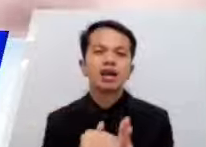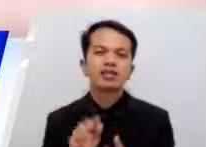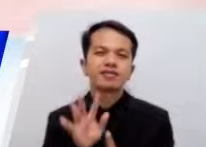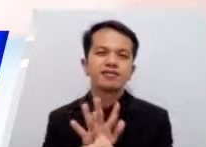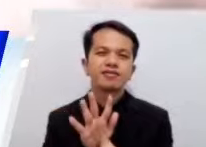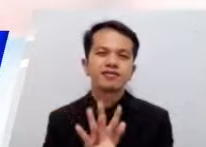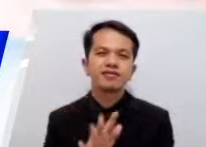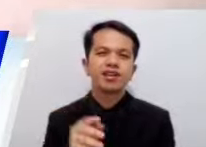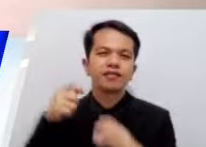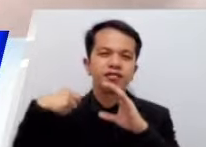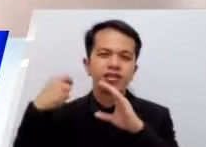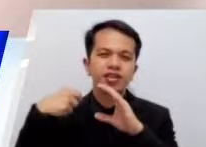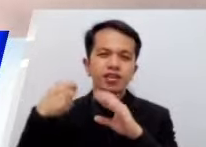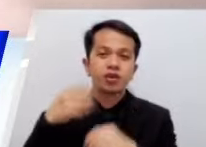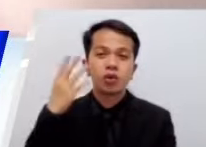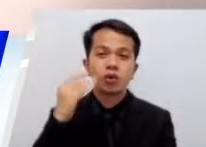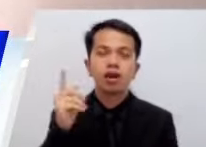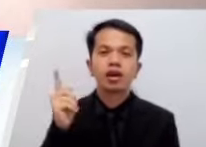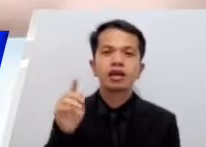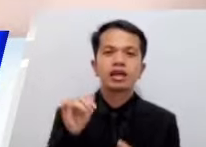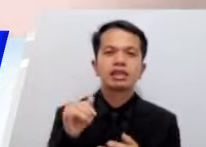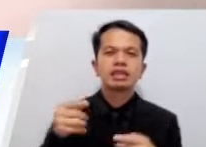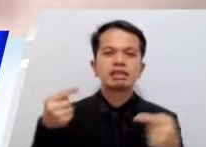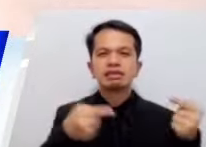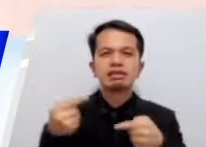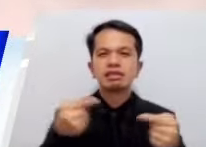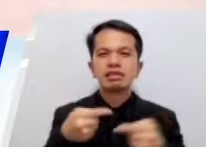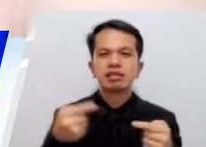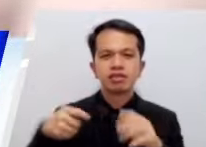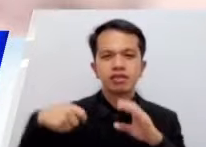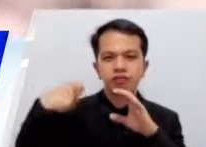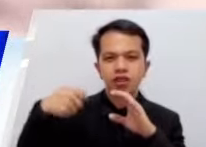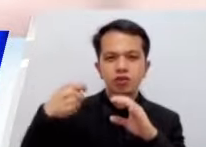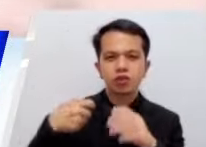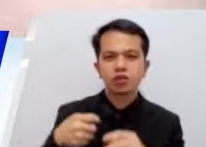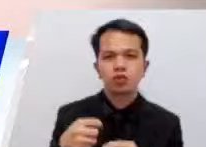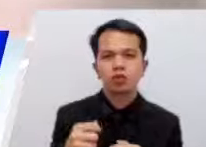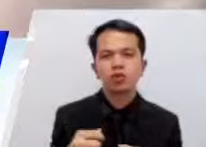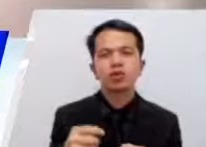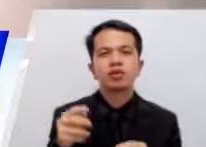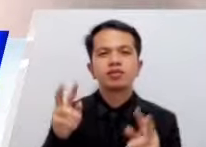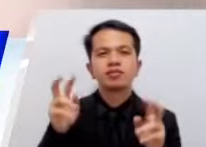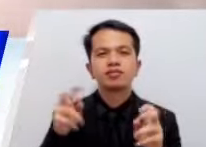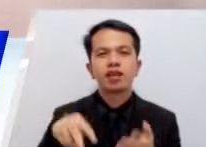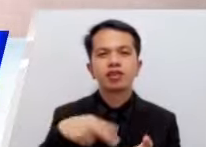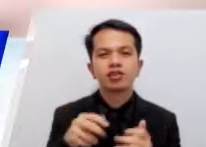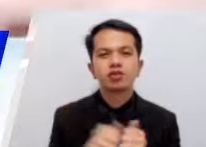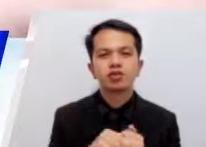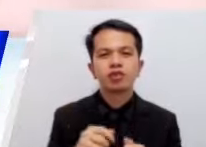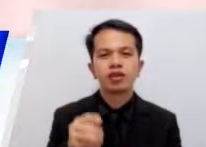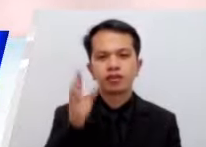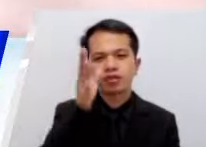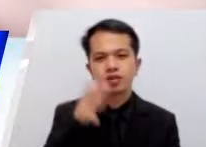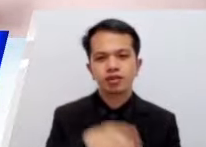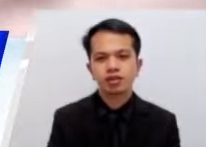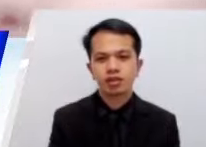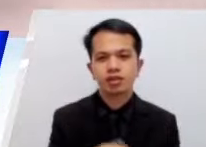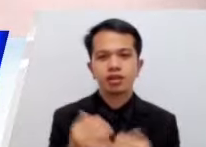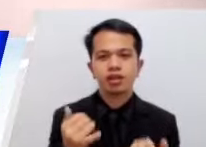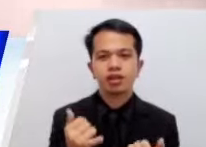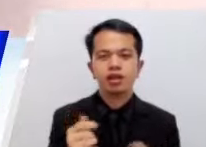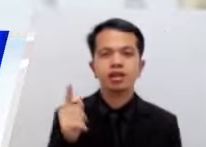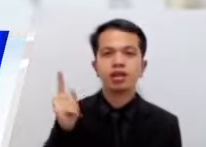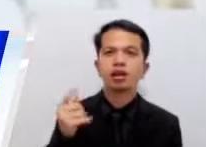matapos silang mag-away habang gumagawa ng Dance with My Father cover si Bilog na pa I am this old now. Tuloy